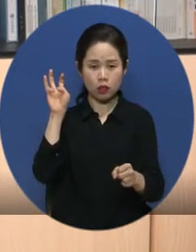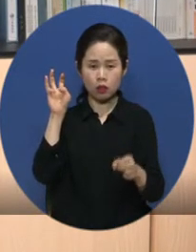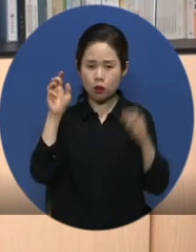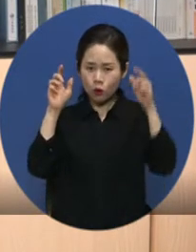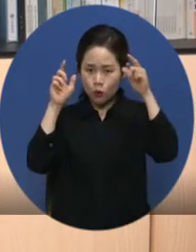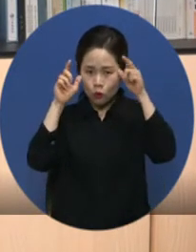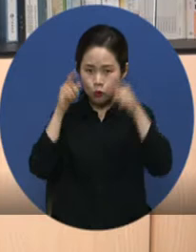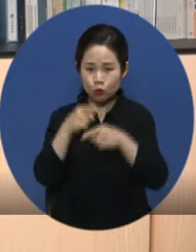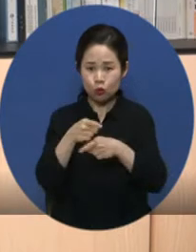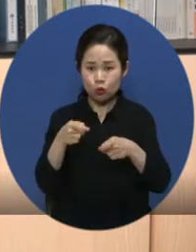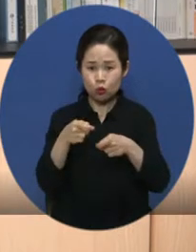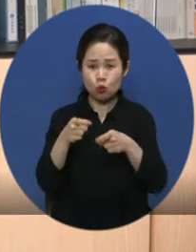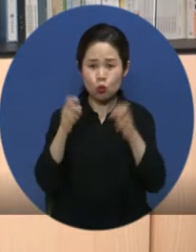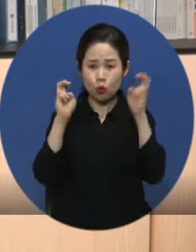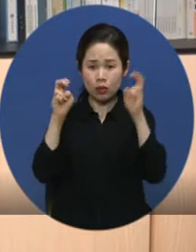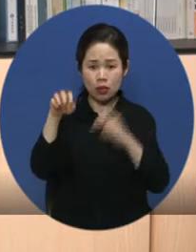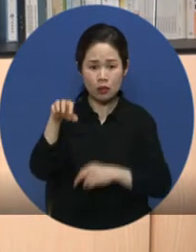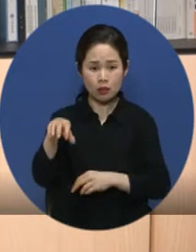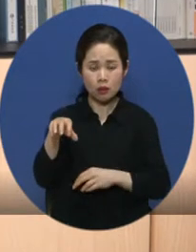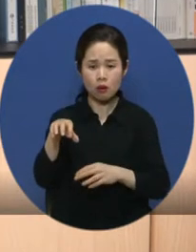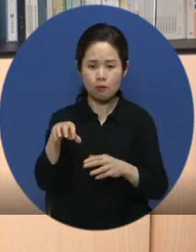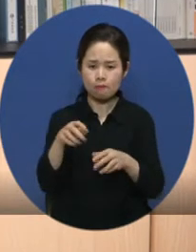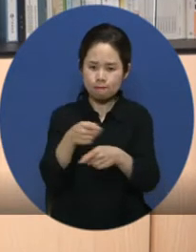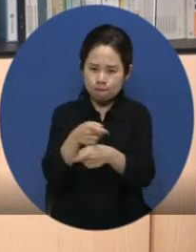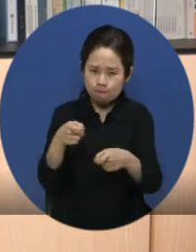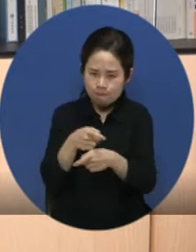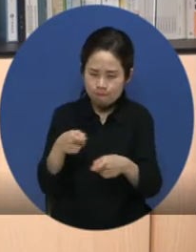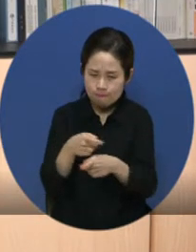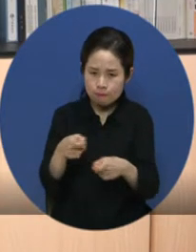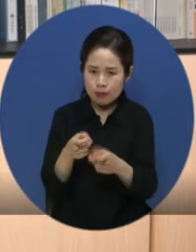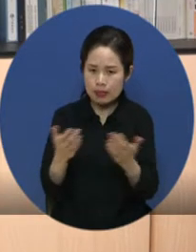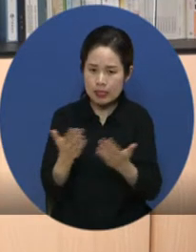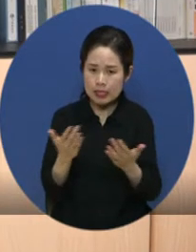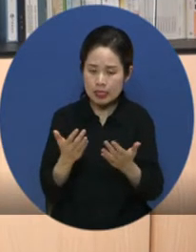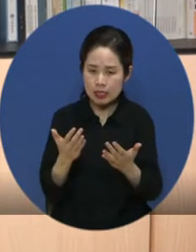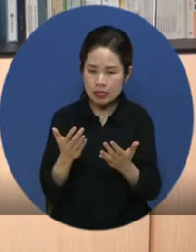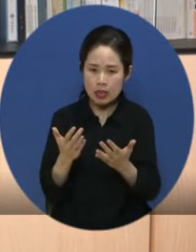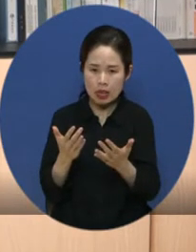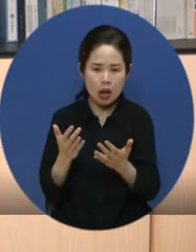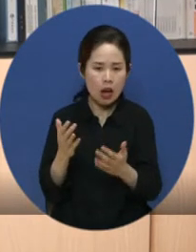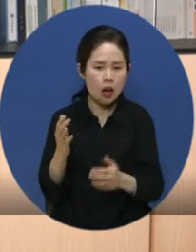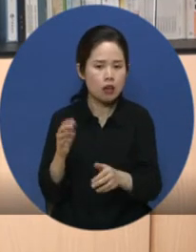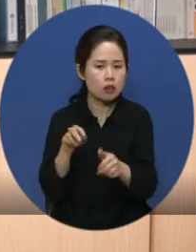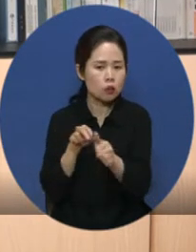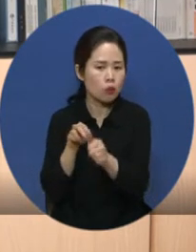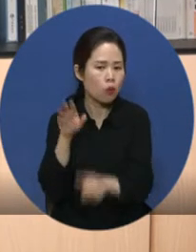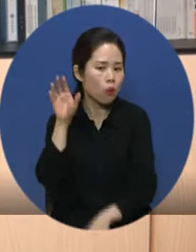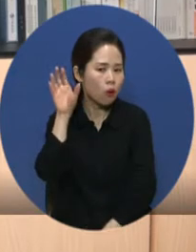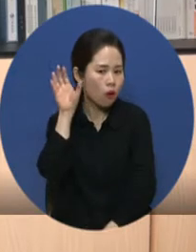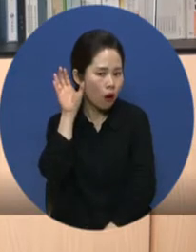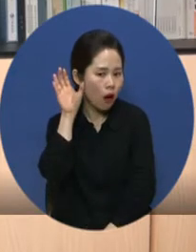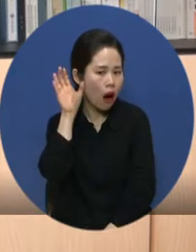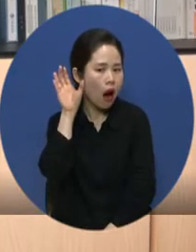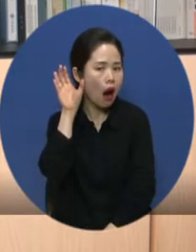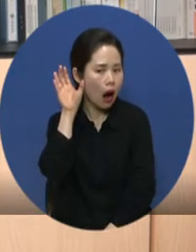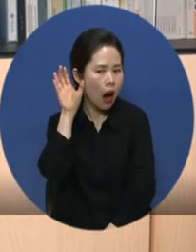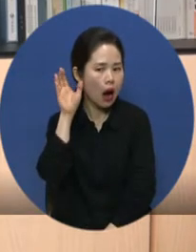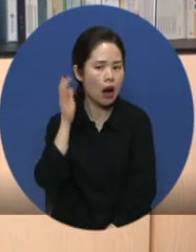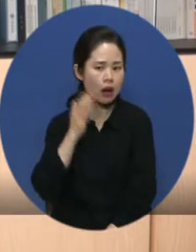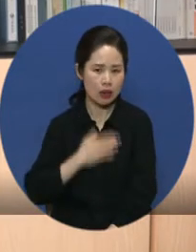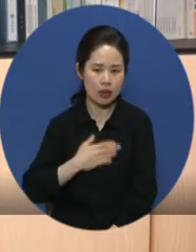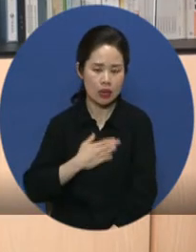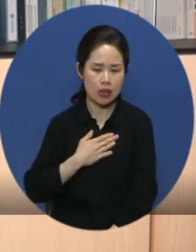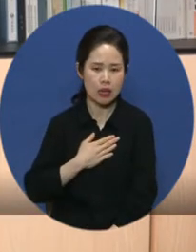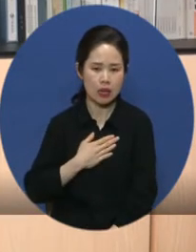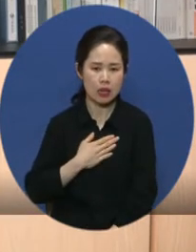많은 구두 회사에서 생산직으로 일해왔다는 그런 우리가 사실을